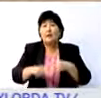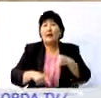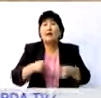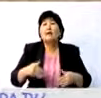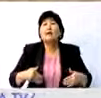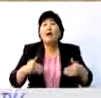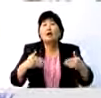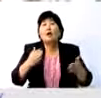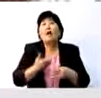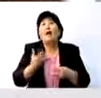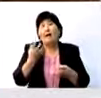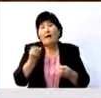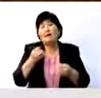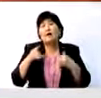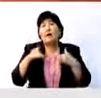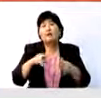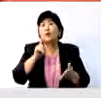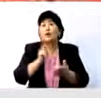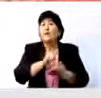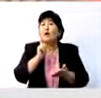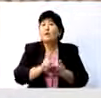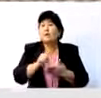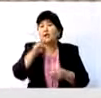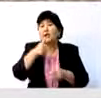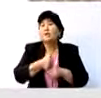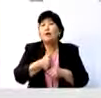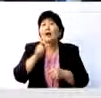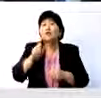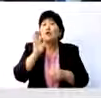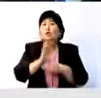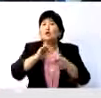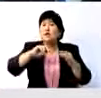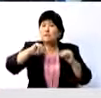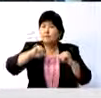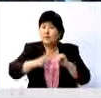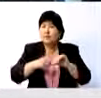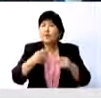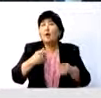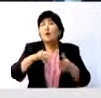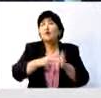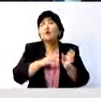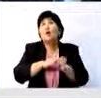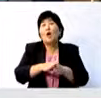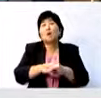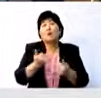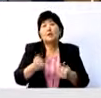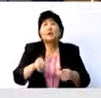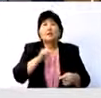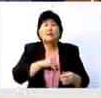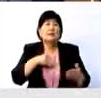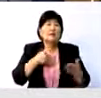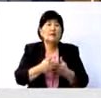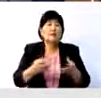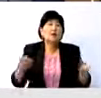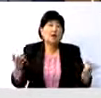бар. Дегенмен әлі де атқарылуға тиісті міндеттерді елбасы жолдауда межелеп берді. Ал оны жүзеге асыру үшін тынымсыз еңбек ету